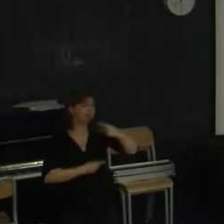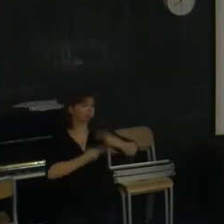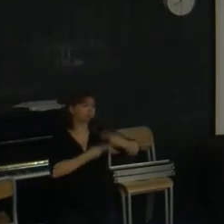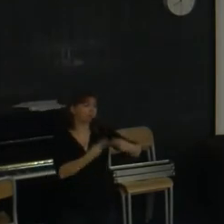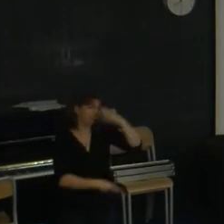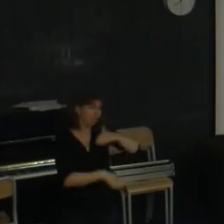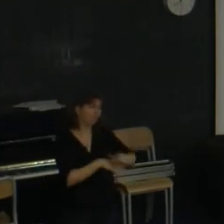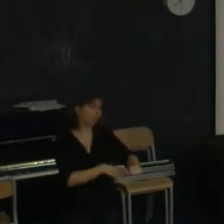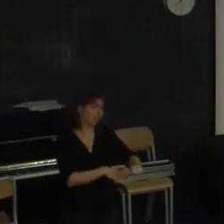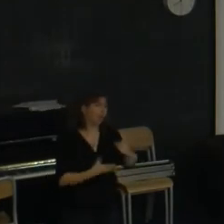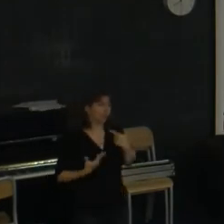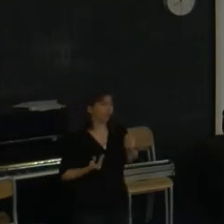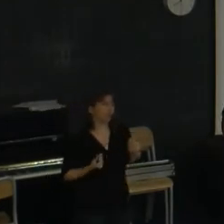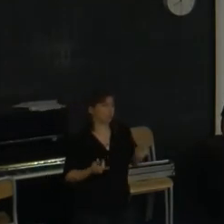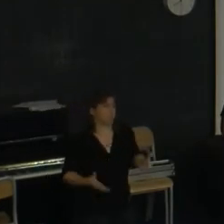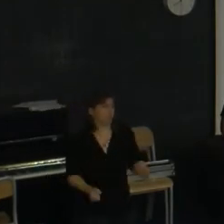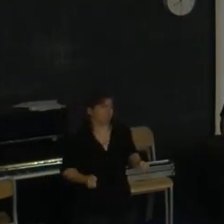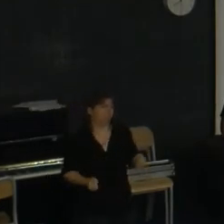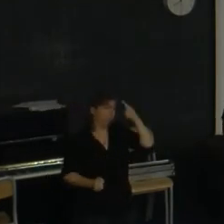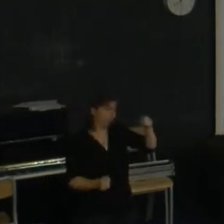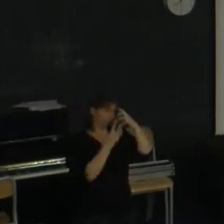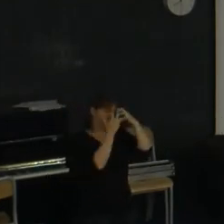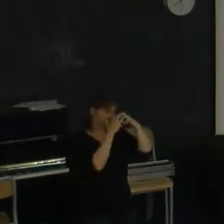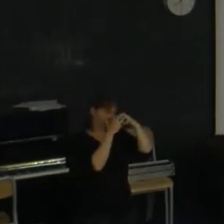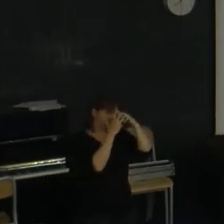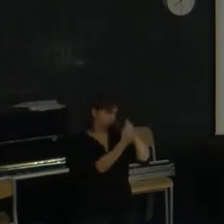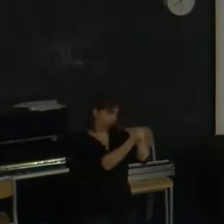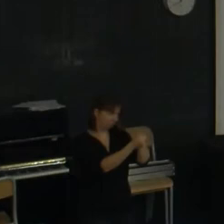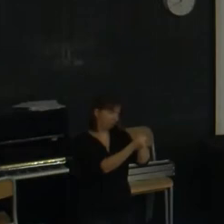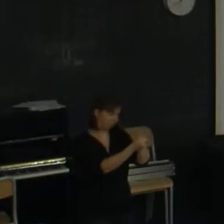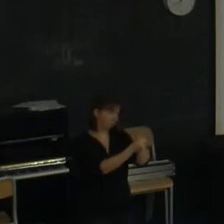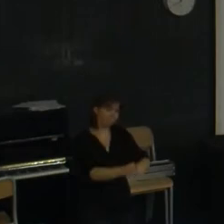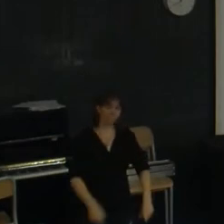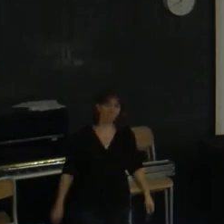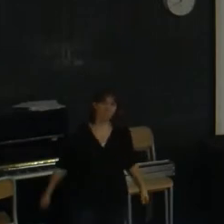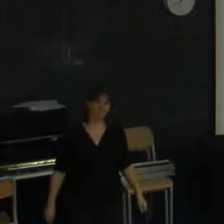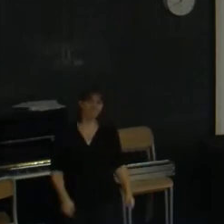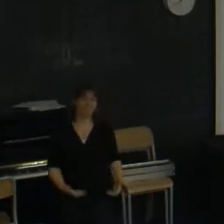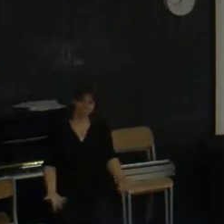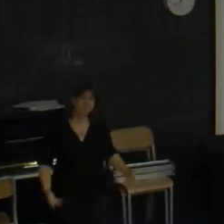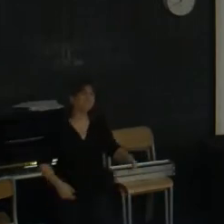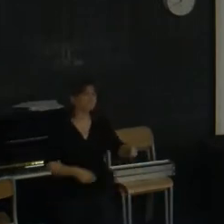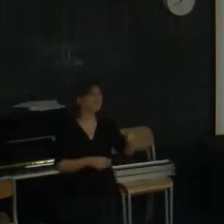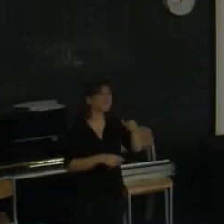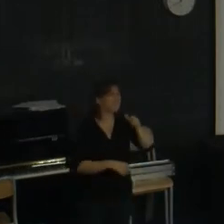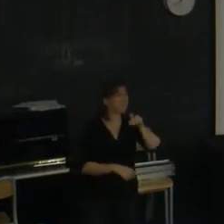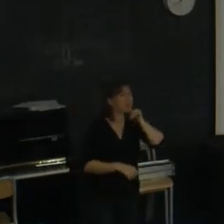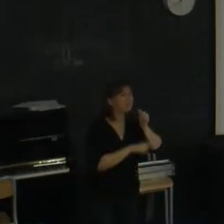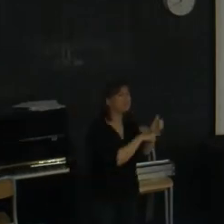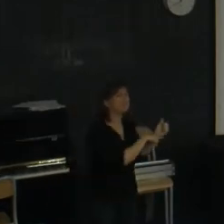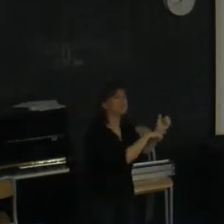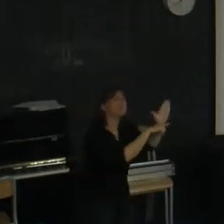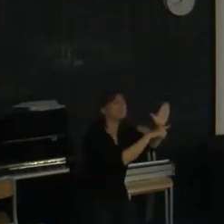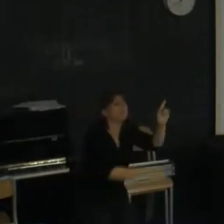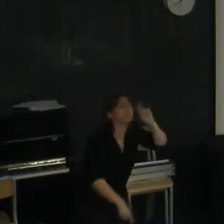ça ne souffle pas trop dans vos têtes. Par contre, je mets le timer. Alors, cette petite présentation, elle est due au fait à un